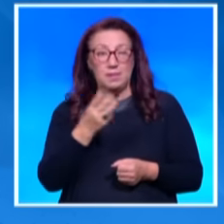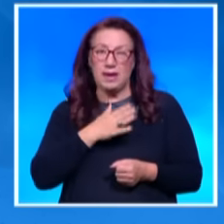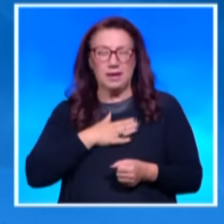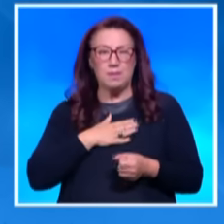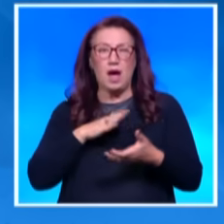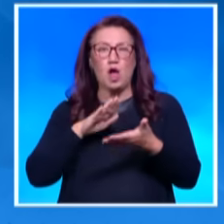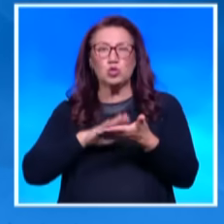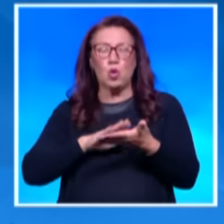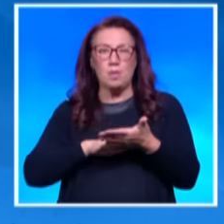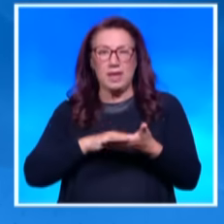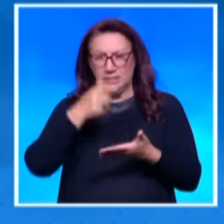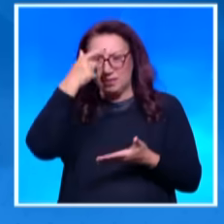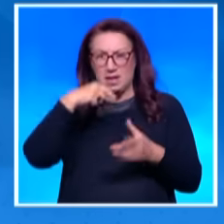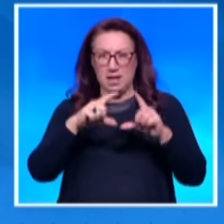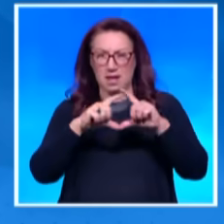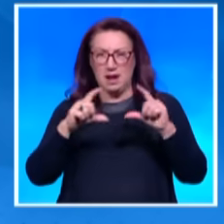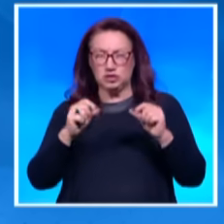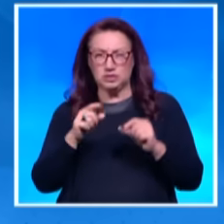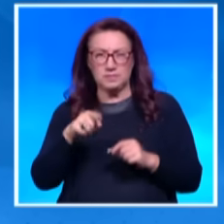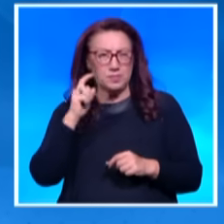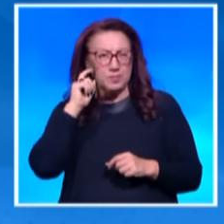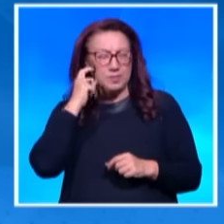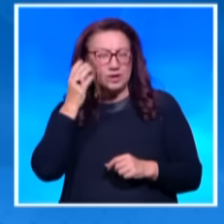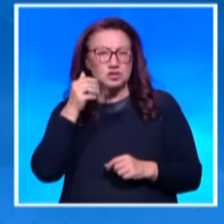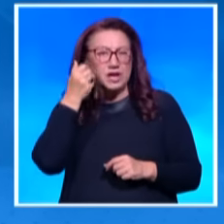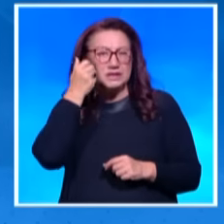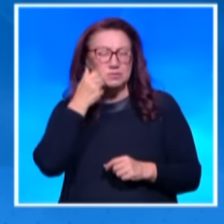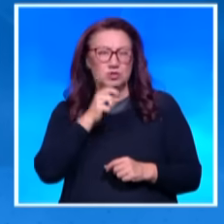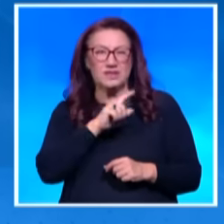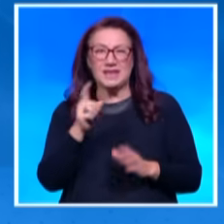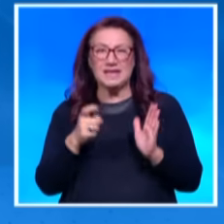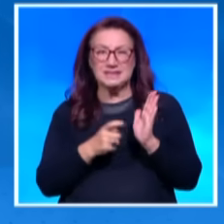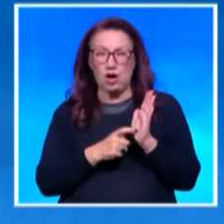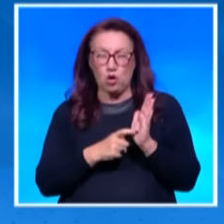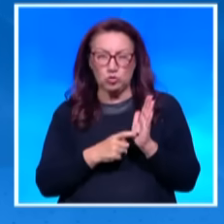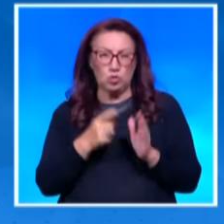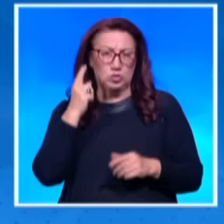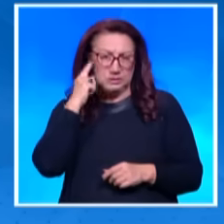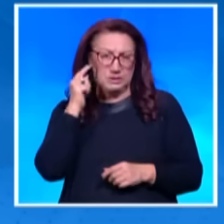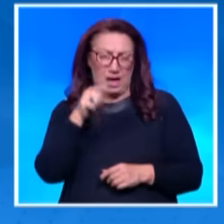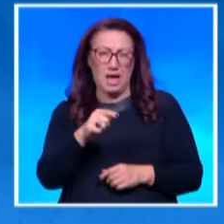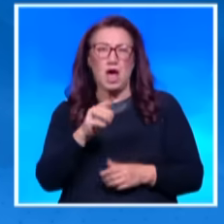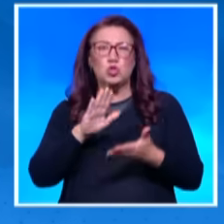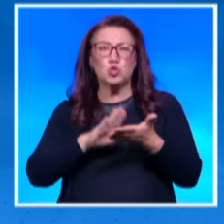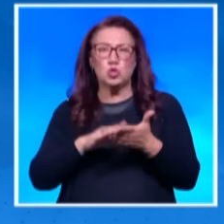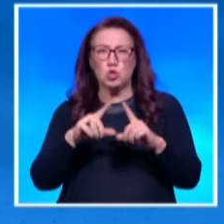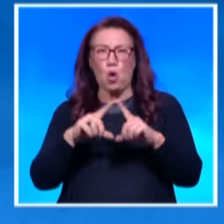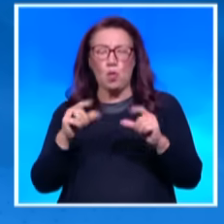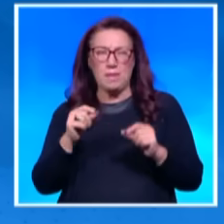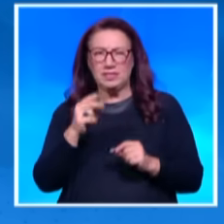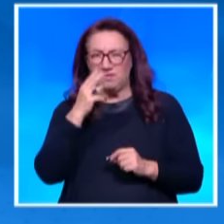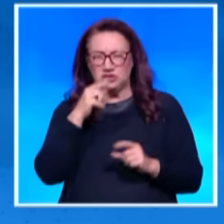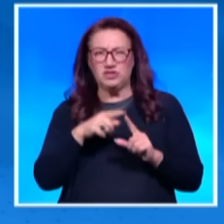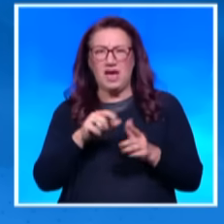за самоличност, които смятали да използват неправомерно, знаеки, че документите са фалшиви. Става дума за паспорти,